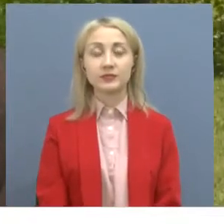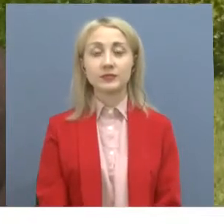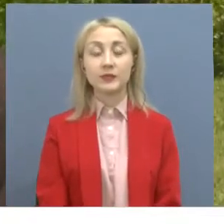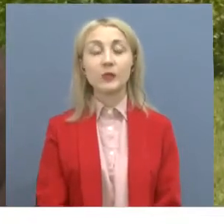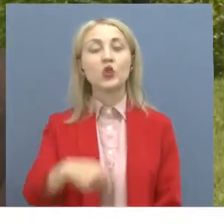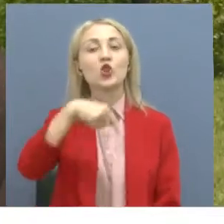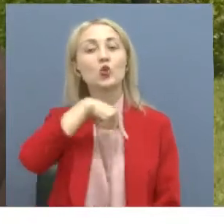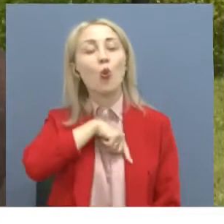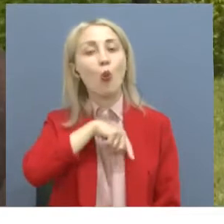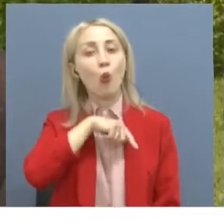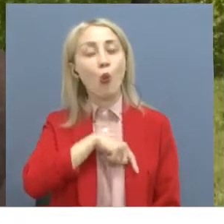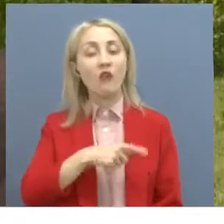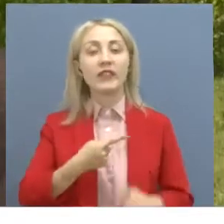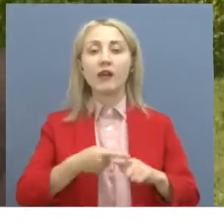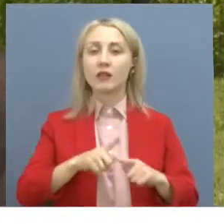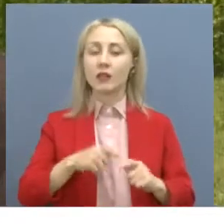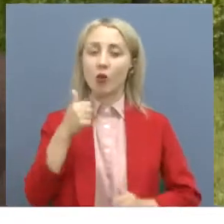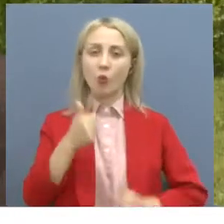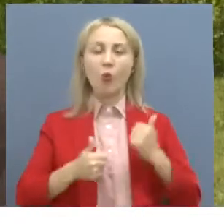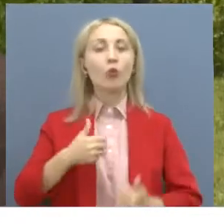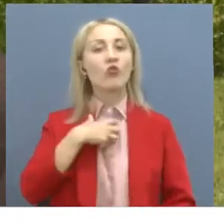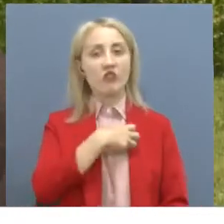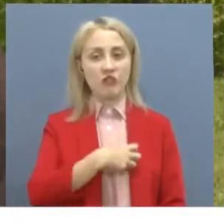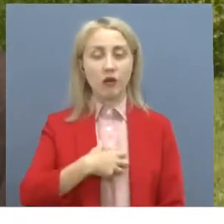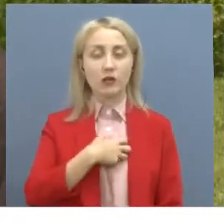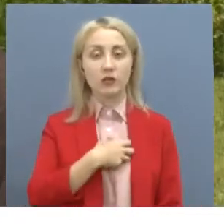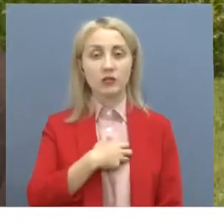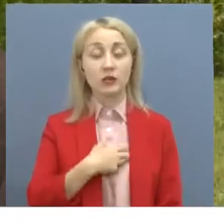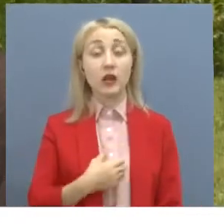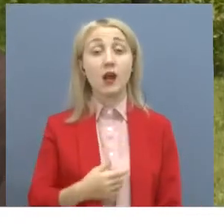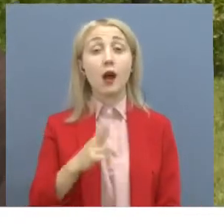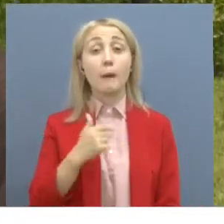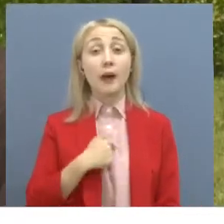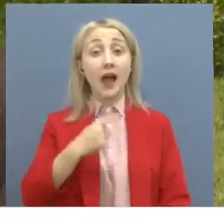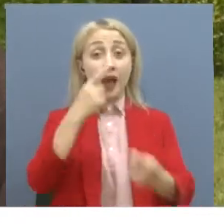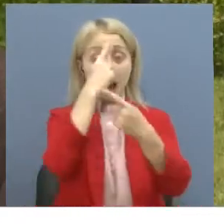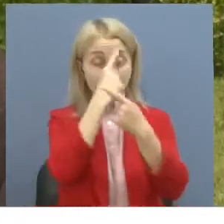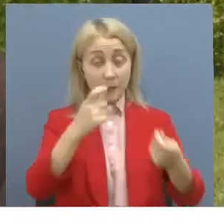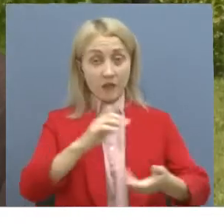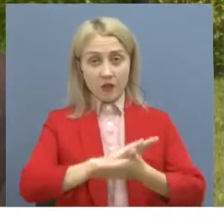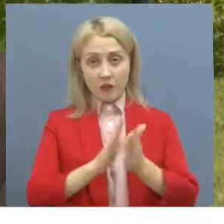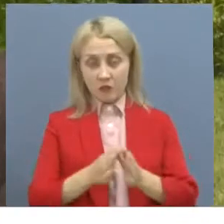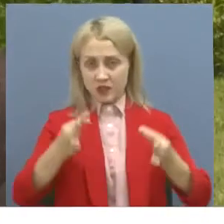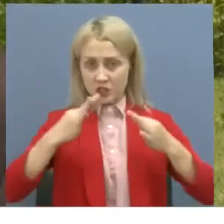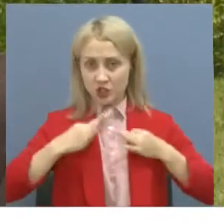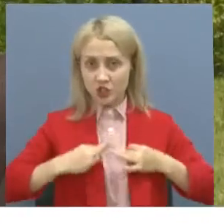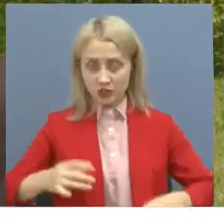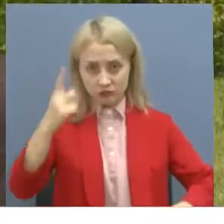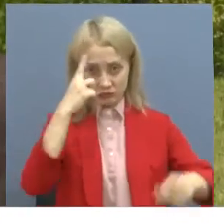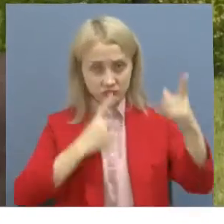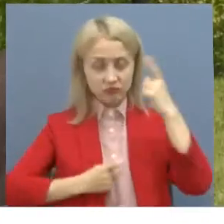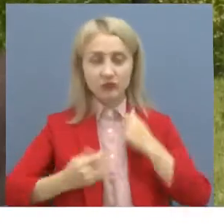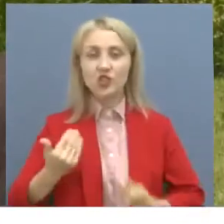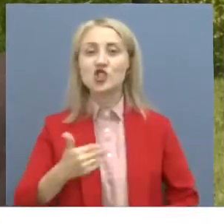жаңағы соны бір жаңаша бір сипатта кішкене дамытуға бір мен ойлаймын сол септігі тиді деп ойлаймын. Өйткені осы